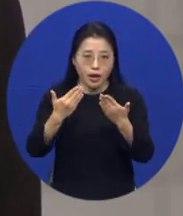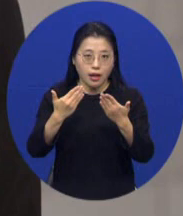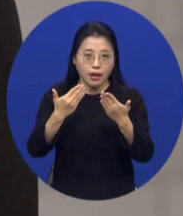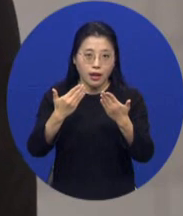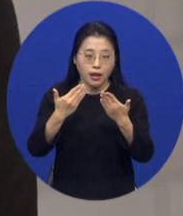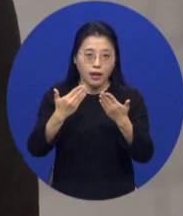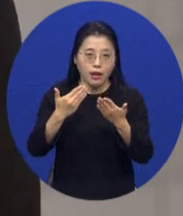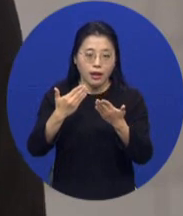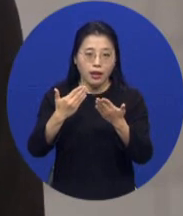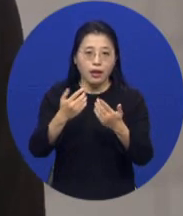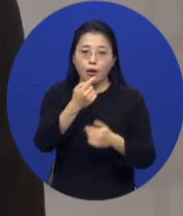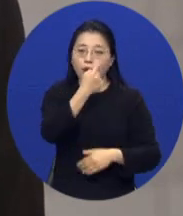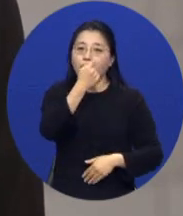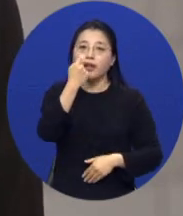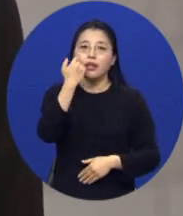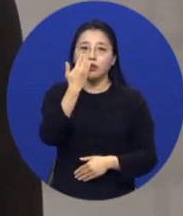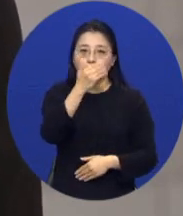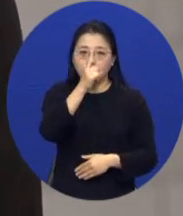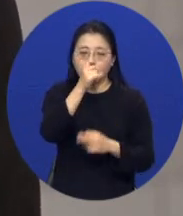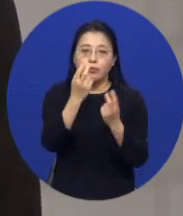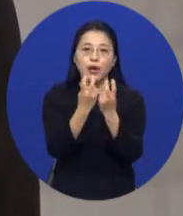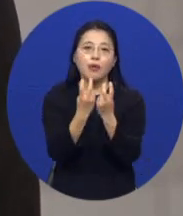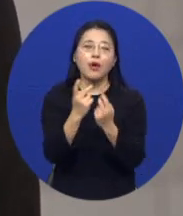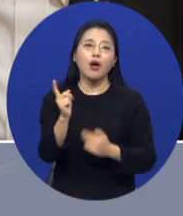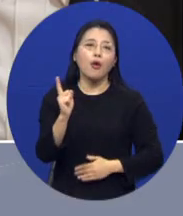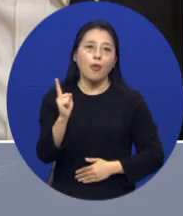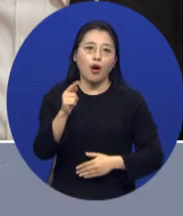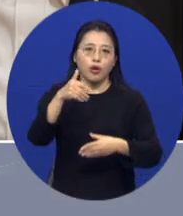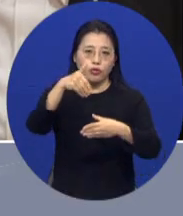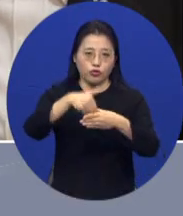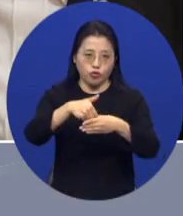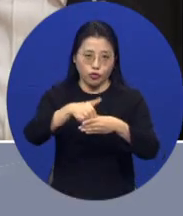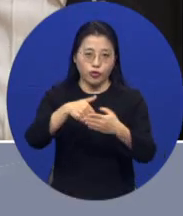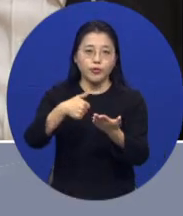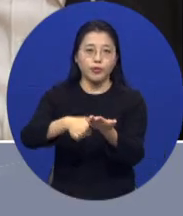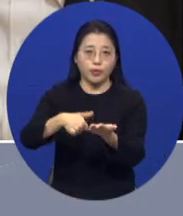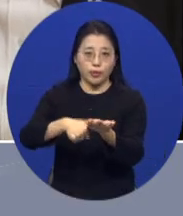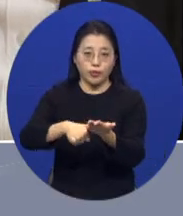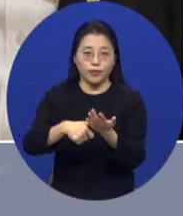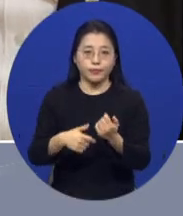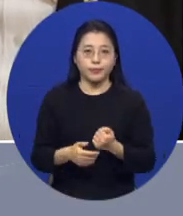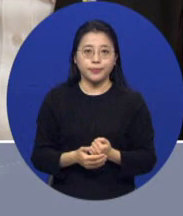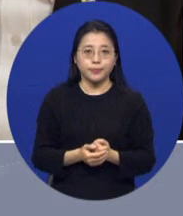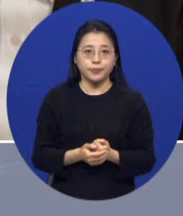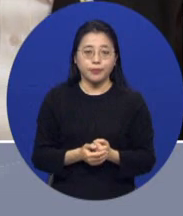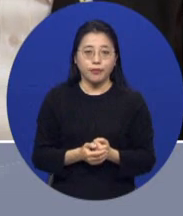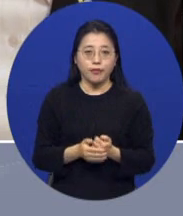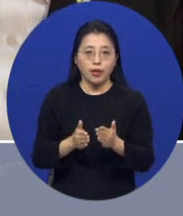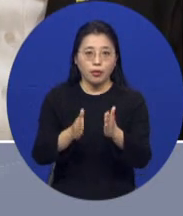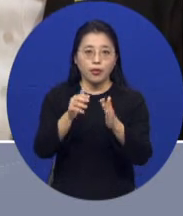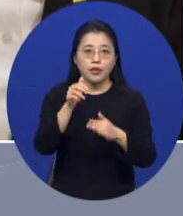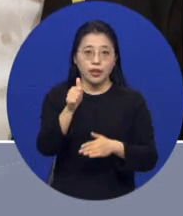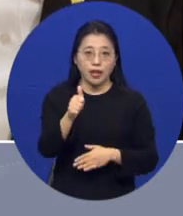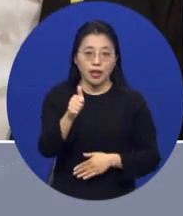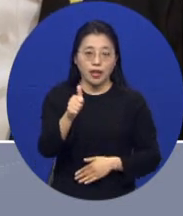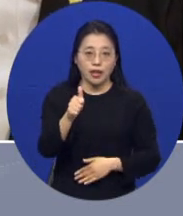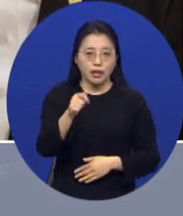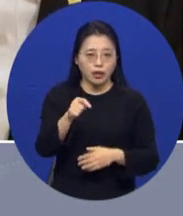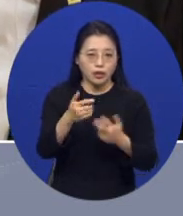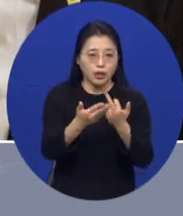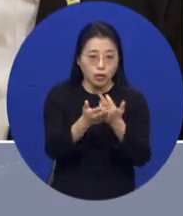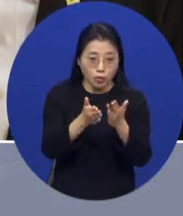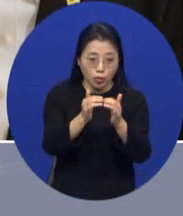확실하게 입증할 수 있는 방법은 결국 도민들의 총투표다 이렇게 주장을 하고 있고요 도지사가 그런